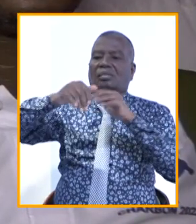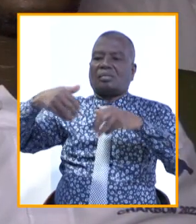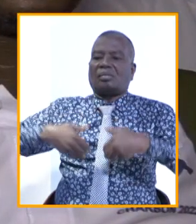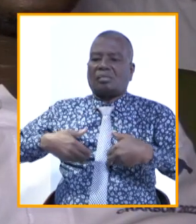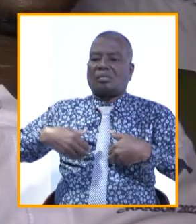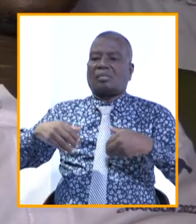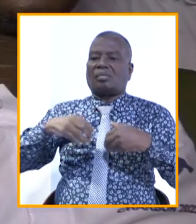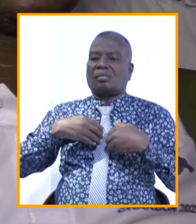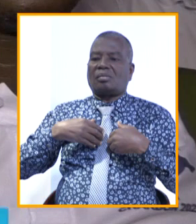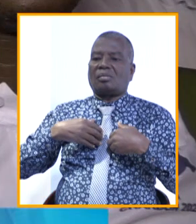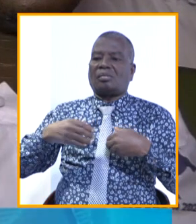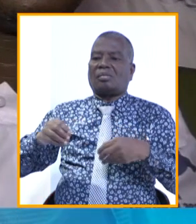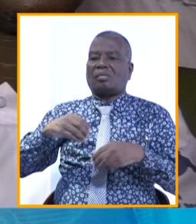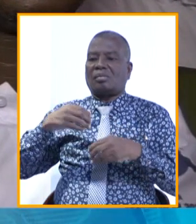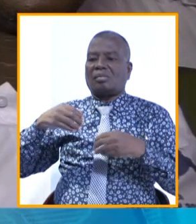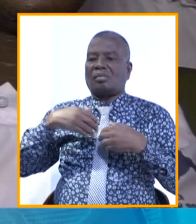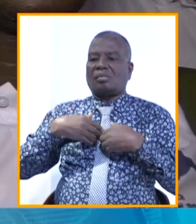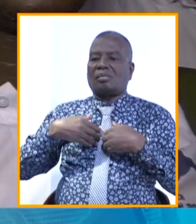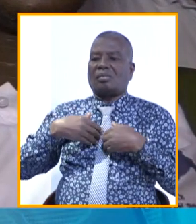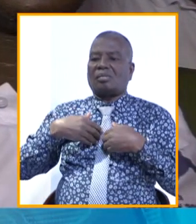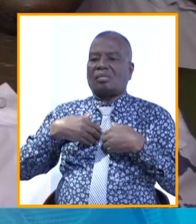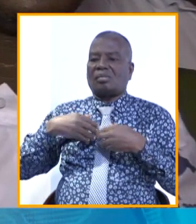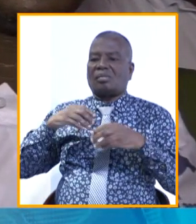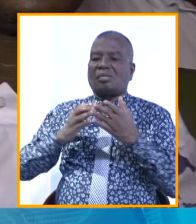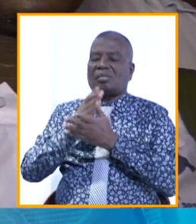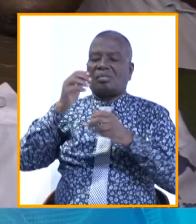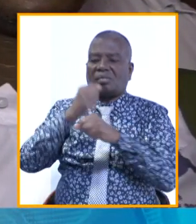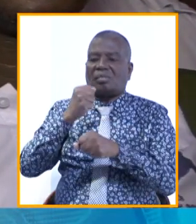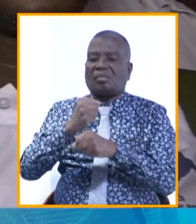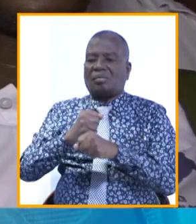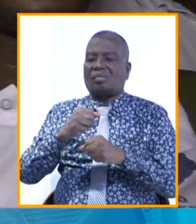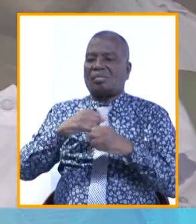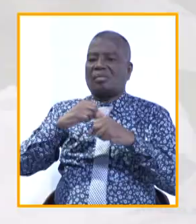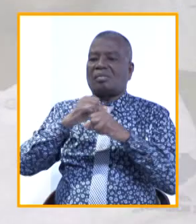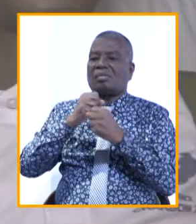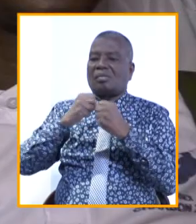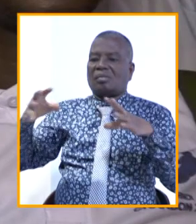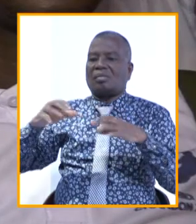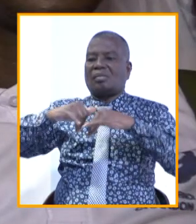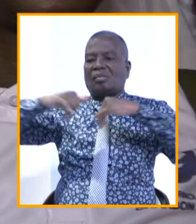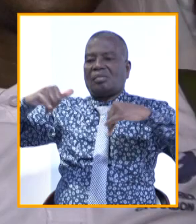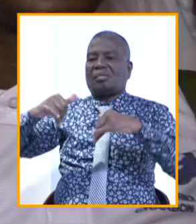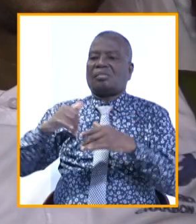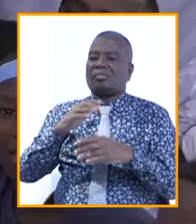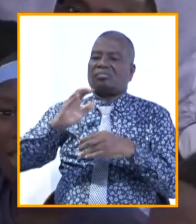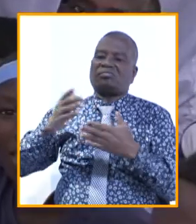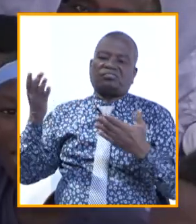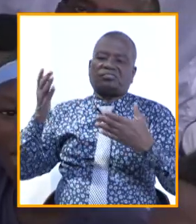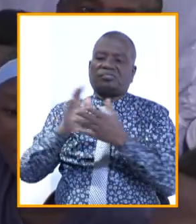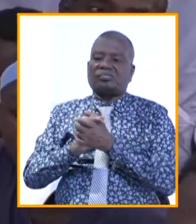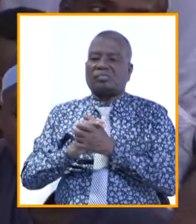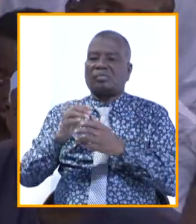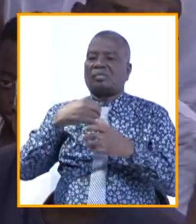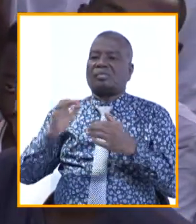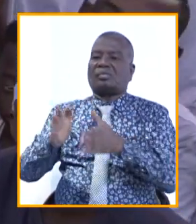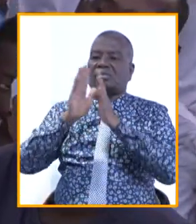jeunes ont communié autour du ballon rond sans aucune distinction, en faisant fi de toutes les barrières. Barrières ethniques, barrières politiques. Et